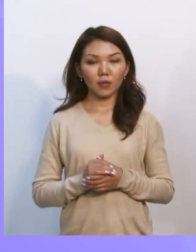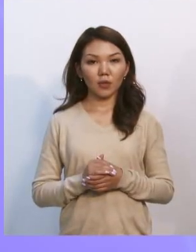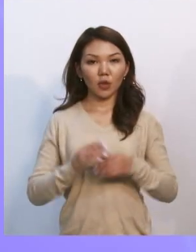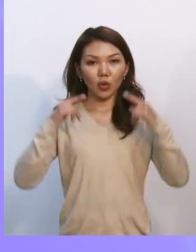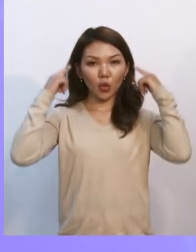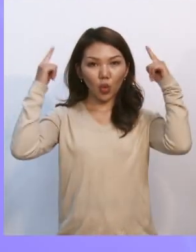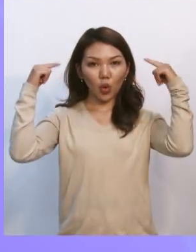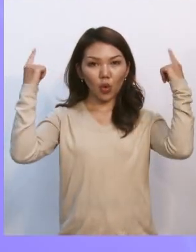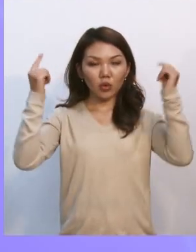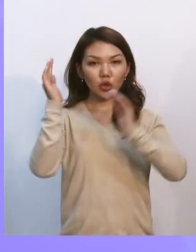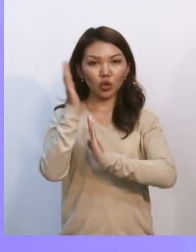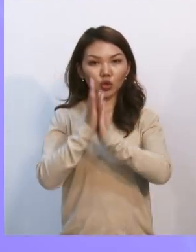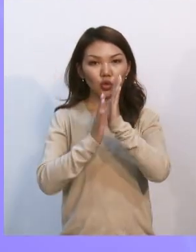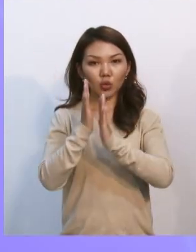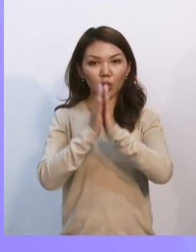Кой чөп жейт.